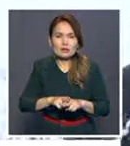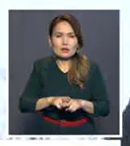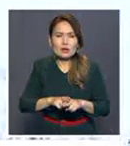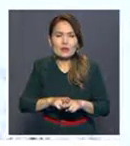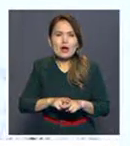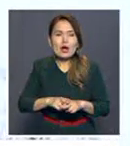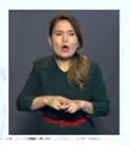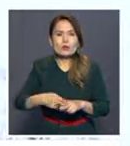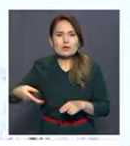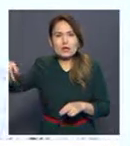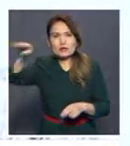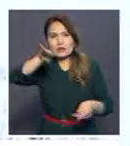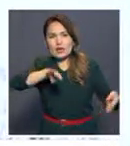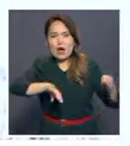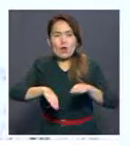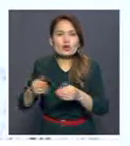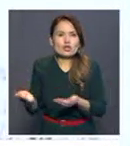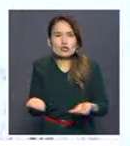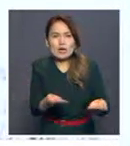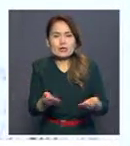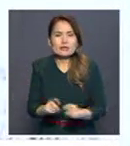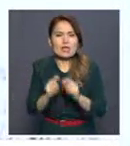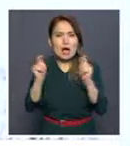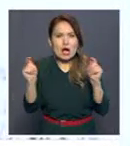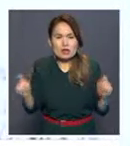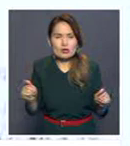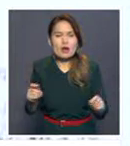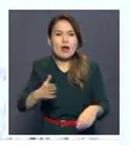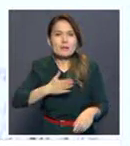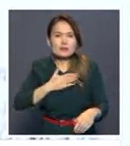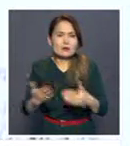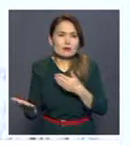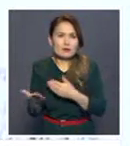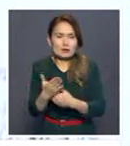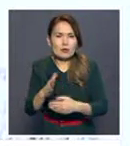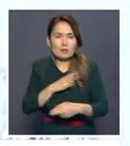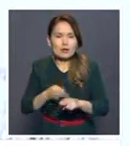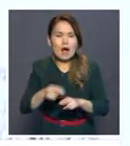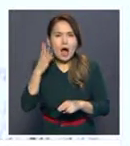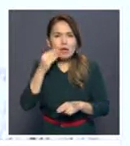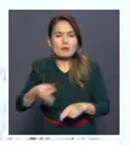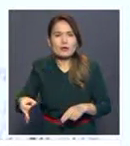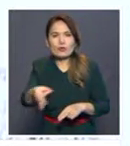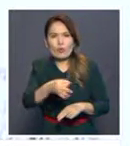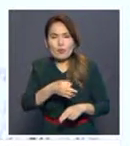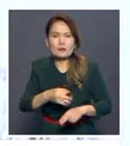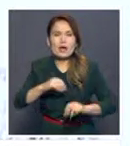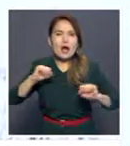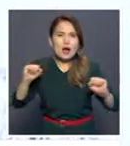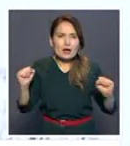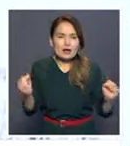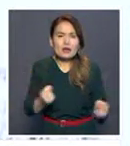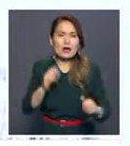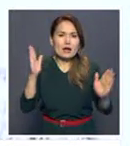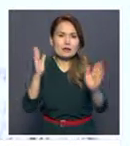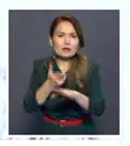көлдің жағасына келгенде мынау Алматы облысының тау, қысқы, мынау шаңғы